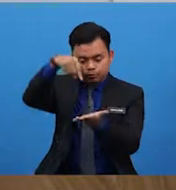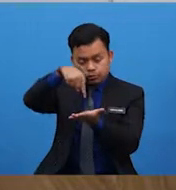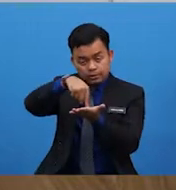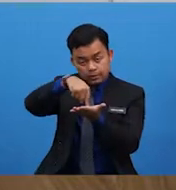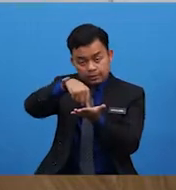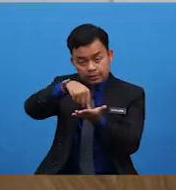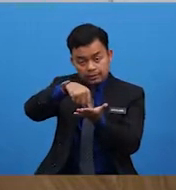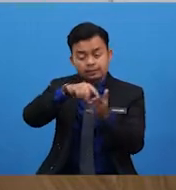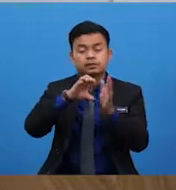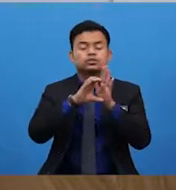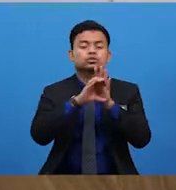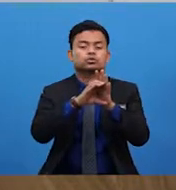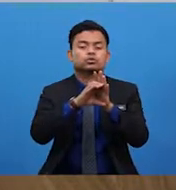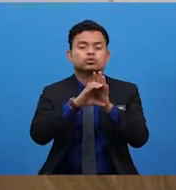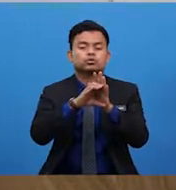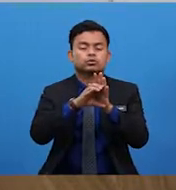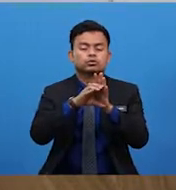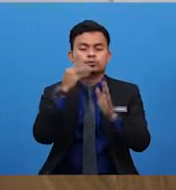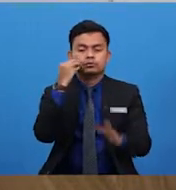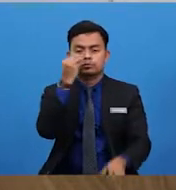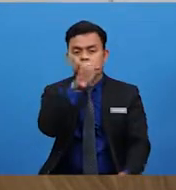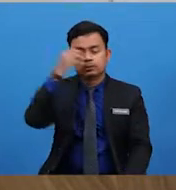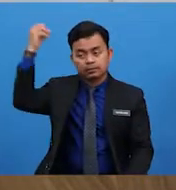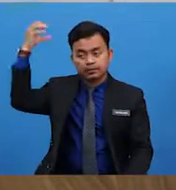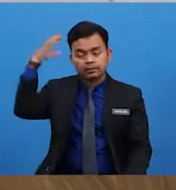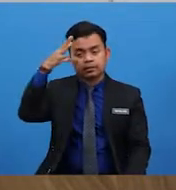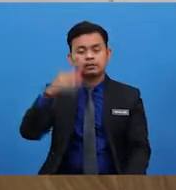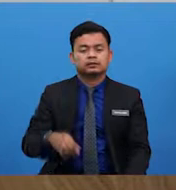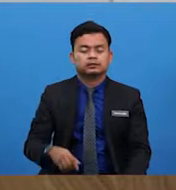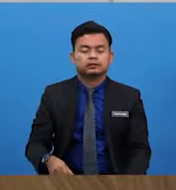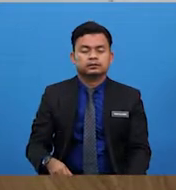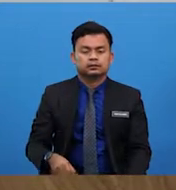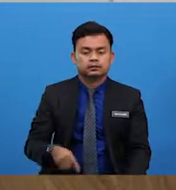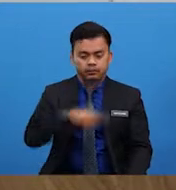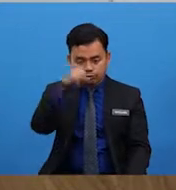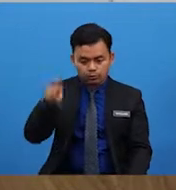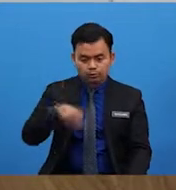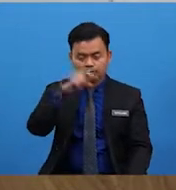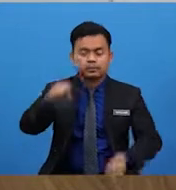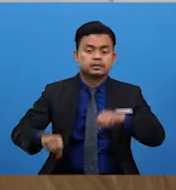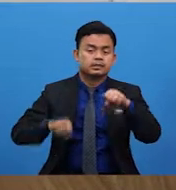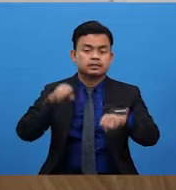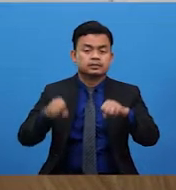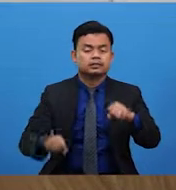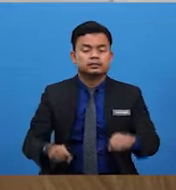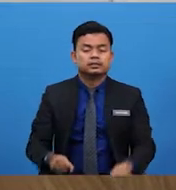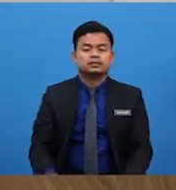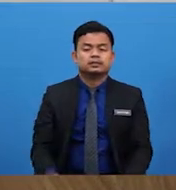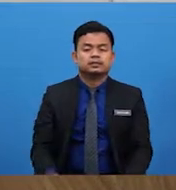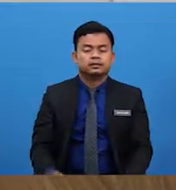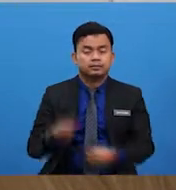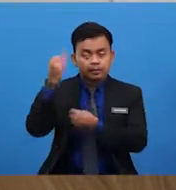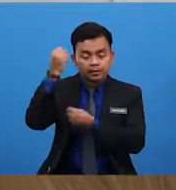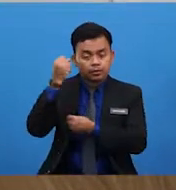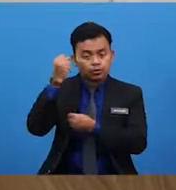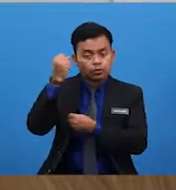kita tengok bunga matahari Nah kita tengok roda basicly payung dan sebagainya ya di pusat dekat tengah-tengah